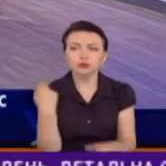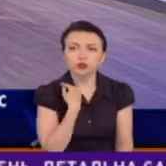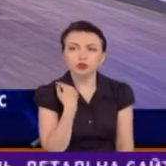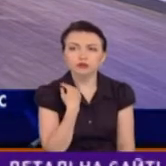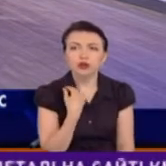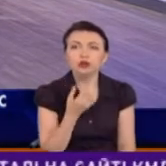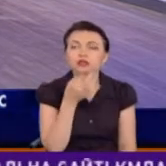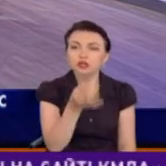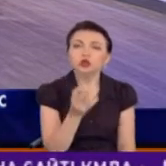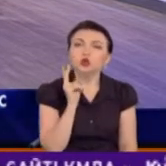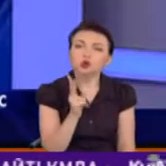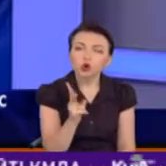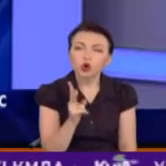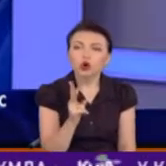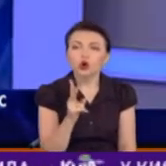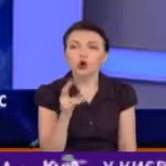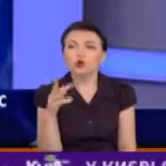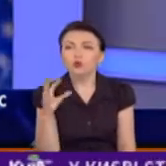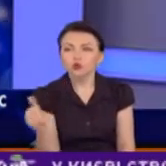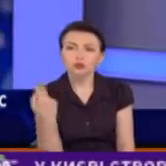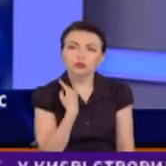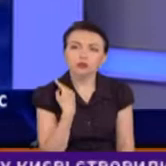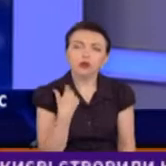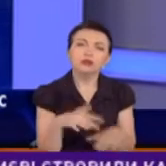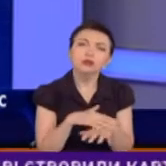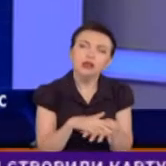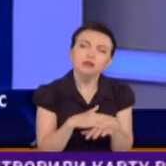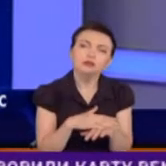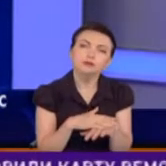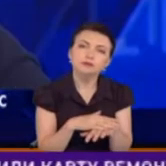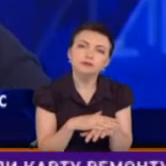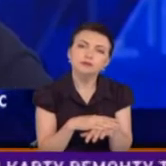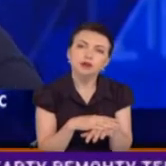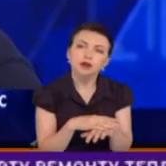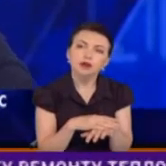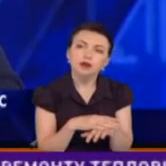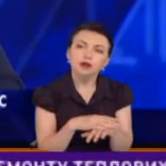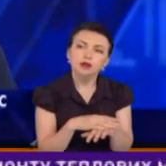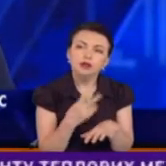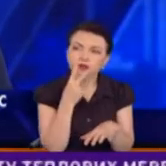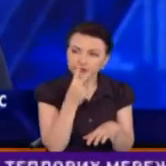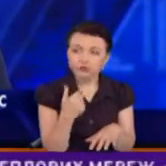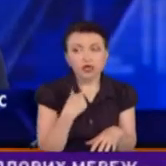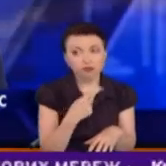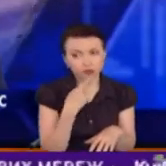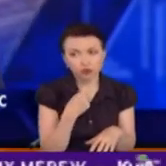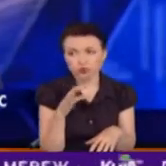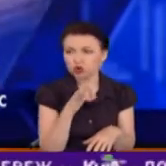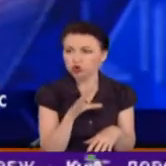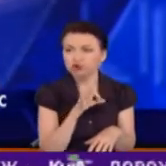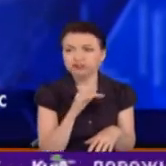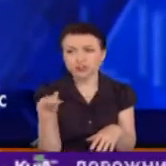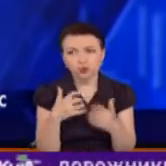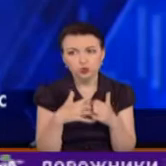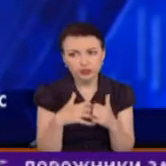кому скільки заборгував? Населення? Населення, дивіться, я вам кажу про офіційну